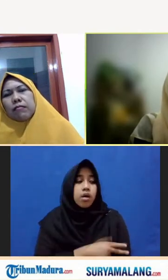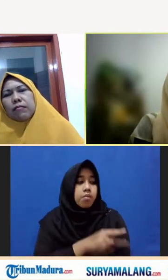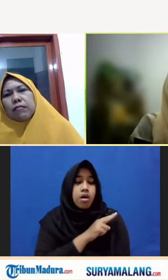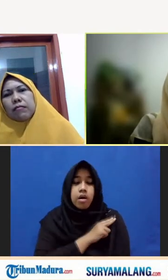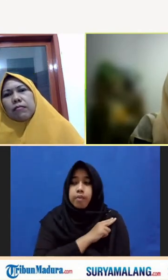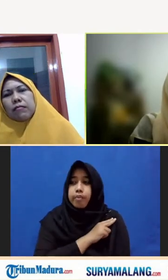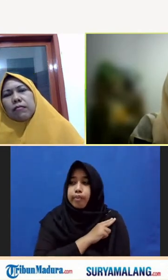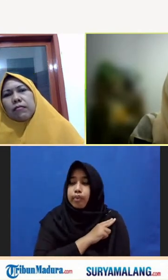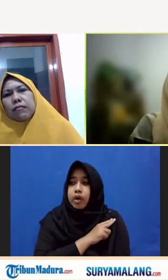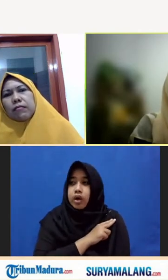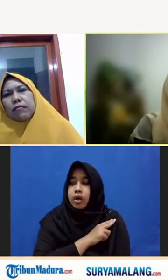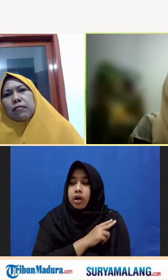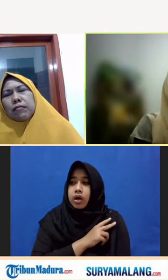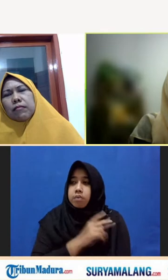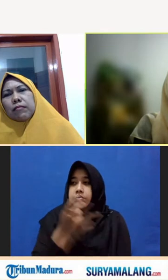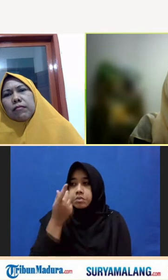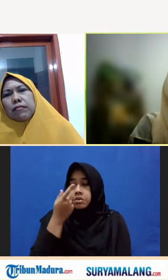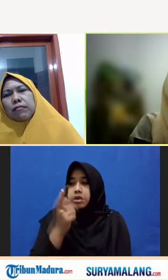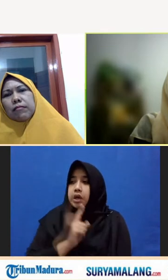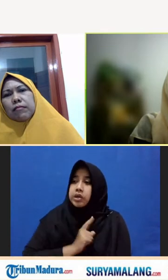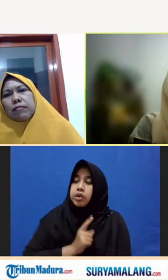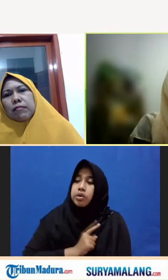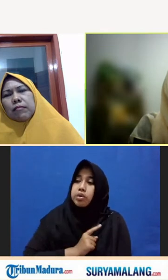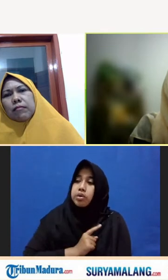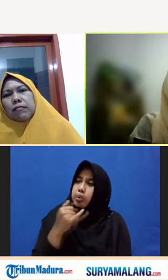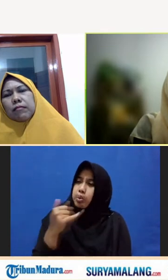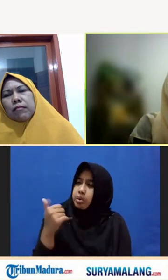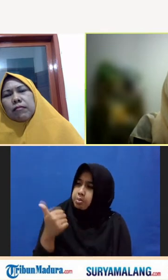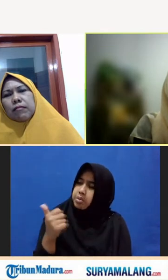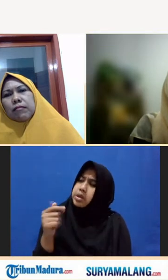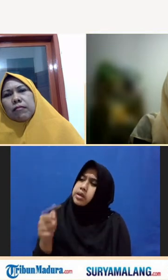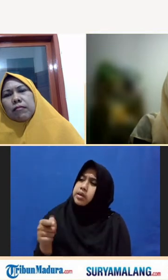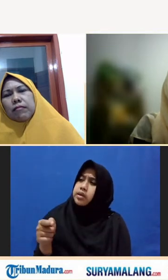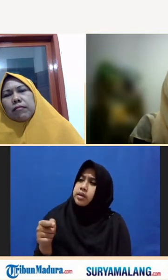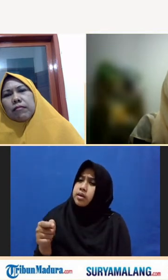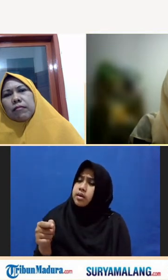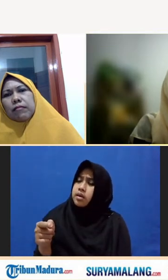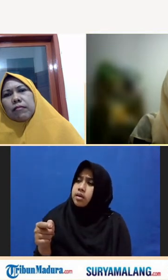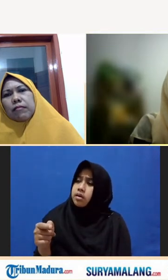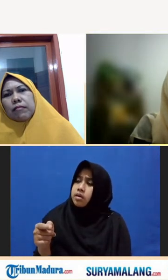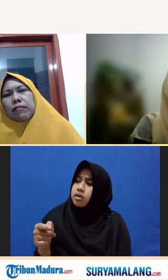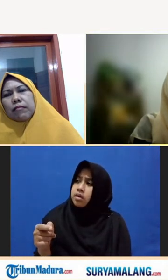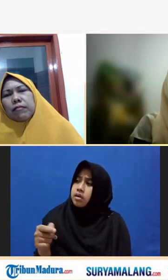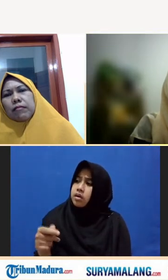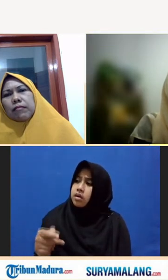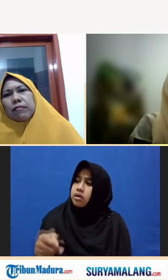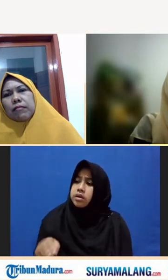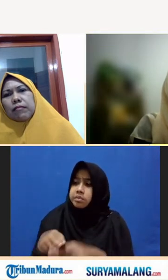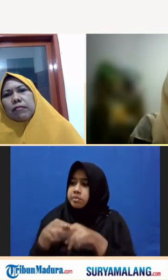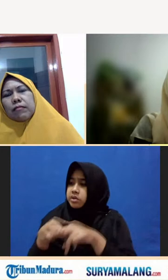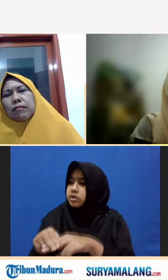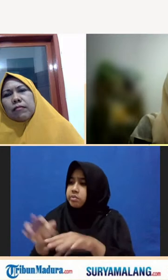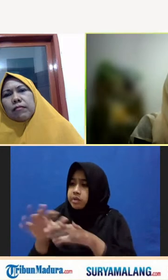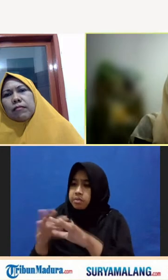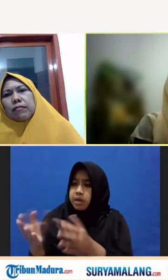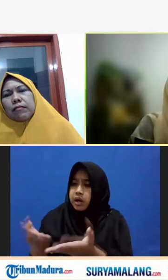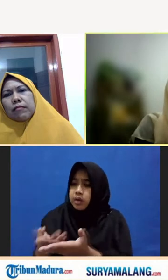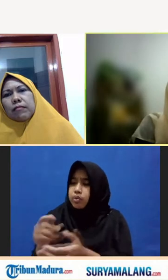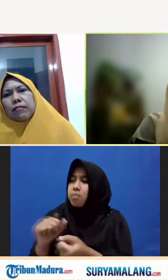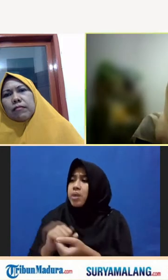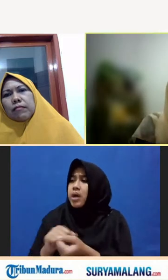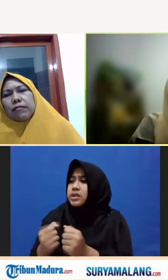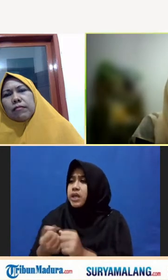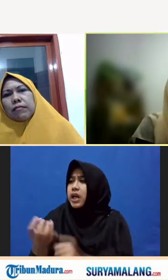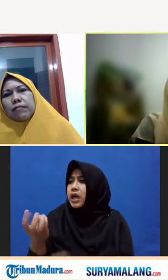dirinya masih nggak oke nih. Kan nggak dipinjemin barang, itu masalah kecil gitu. Kok reaksinya